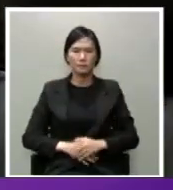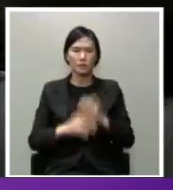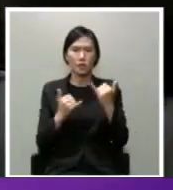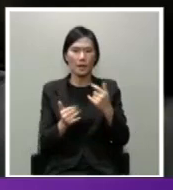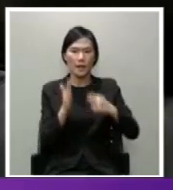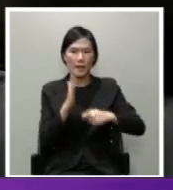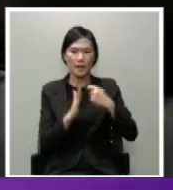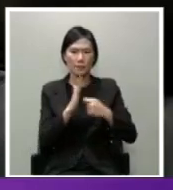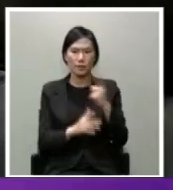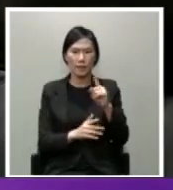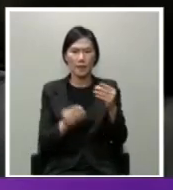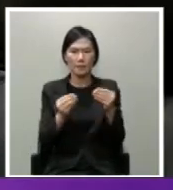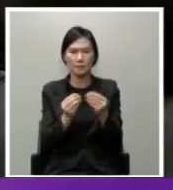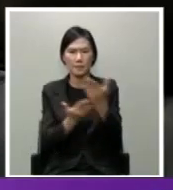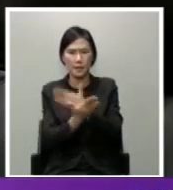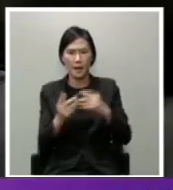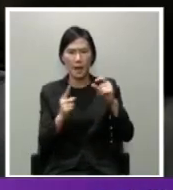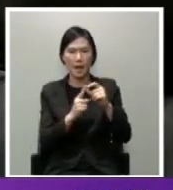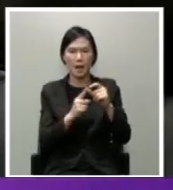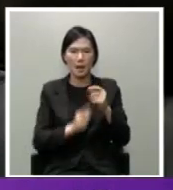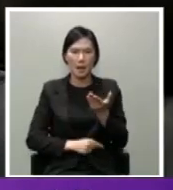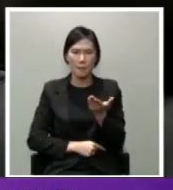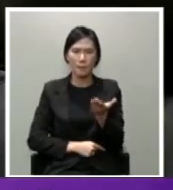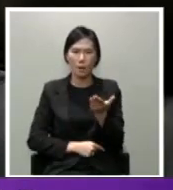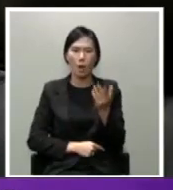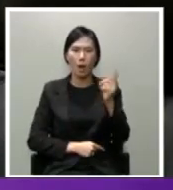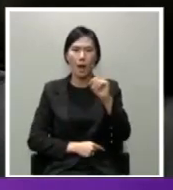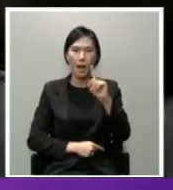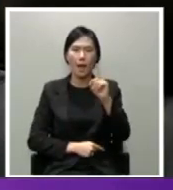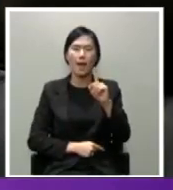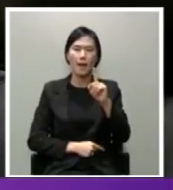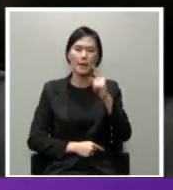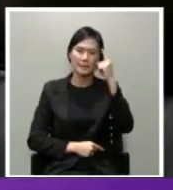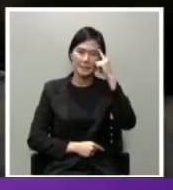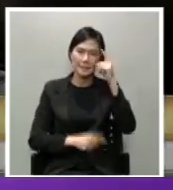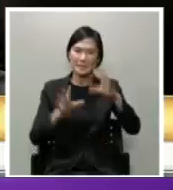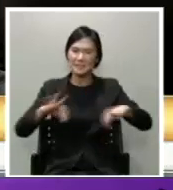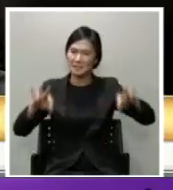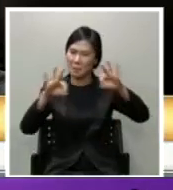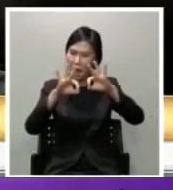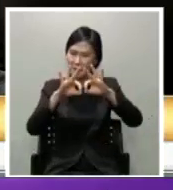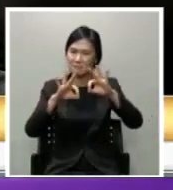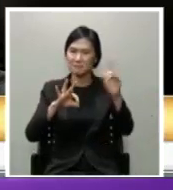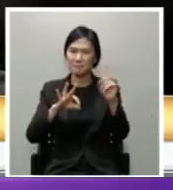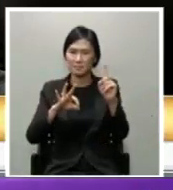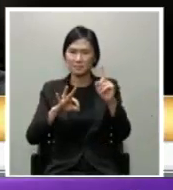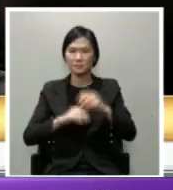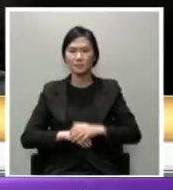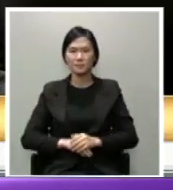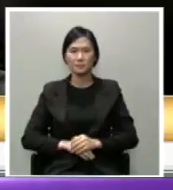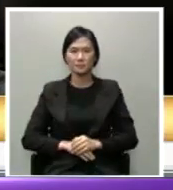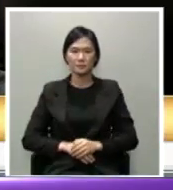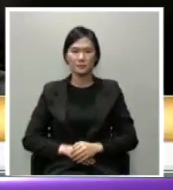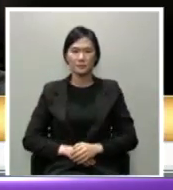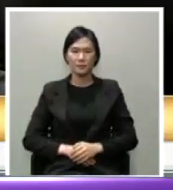ทำให้ต้องมีการพิจารณาคำร้องของฟิลิปมอริสแล้วก็น่าจะเป็นเรื่องใหญ่ที่สุดก็คือเกรง